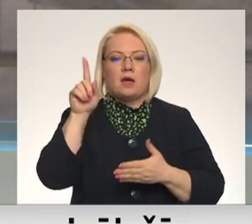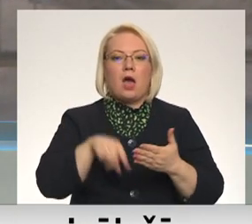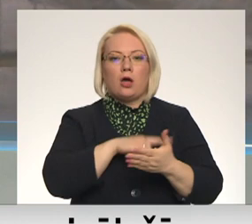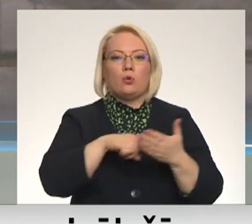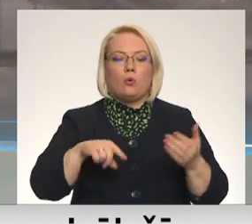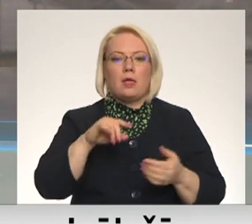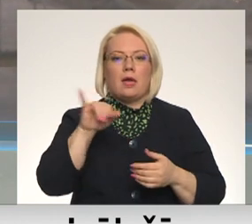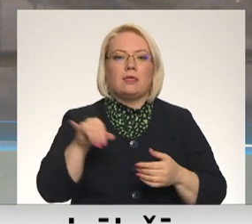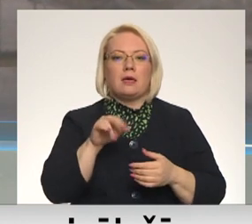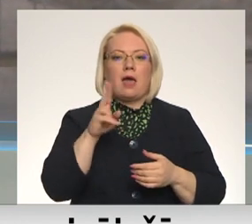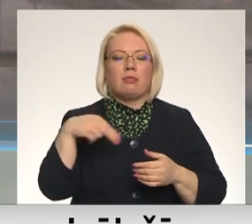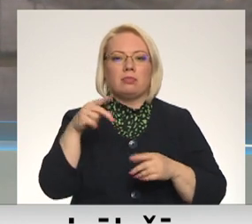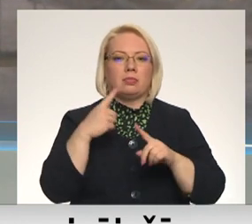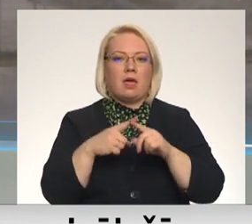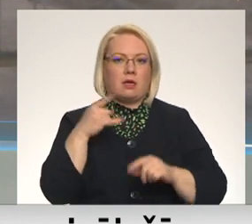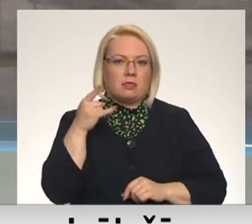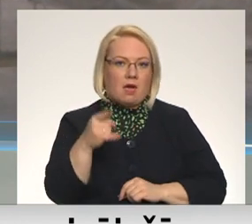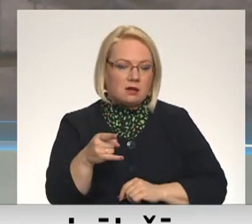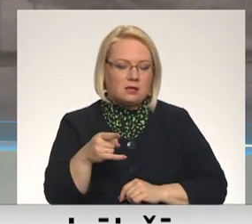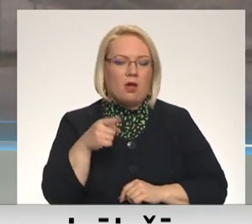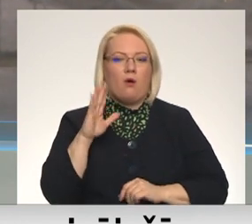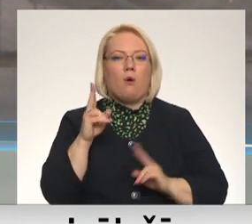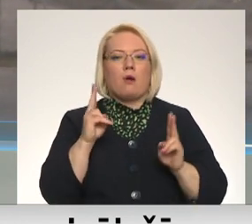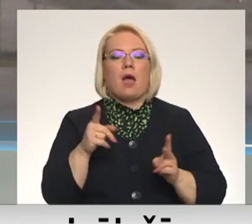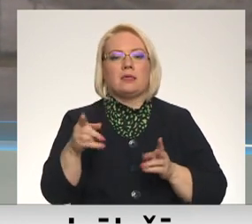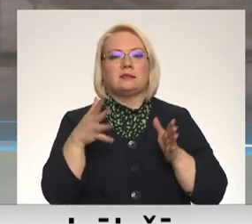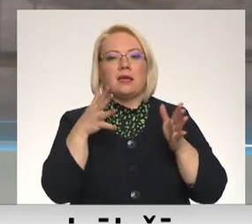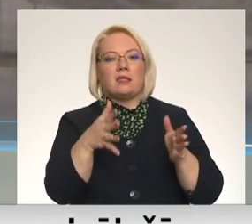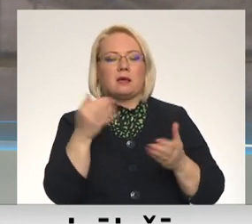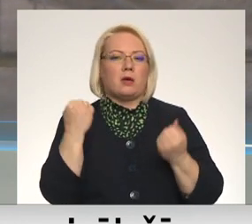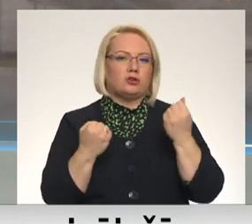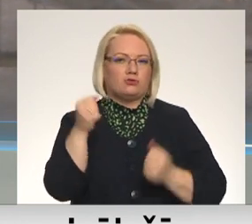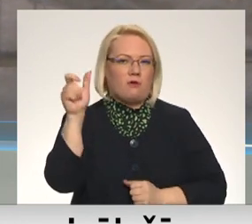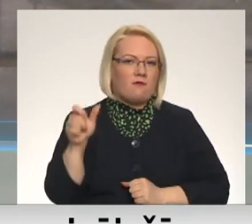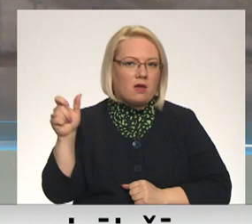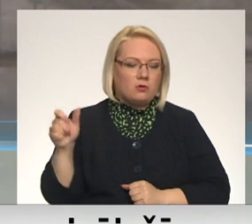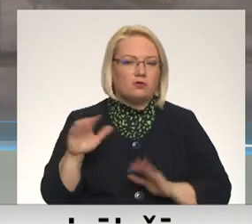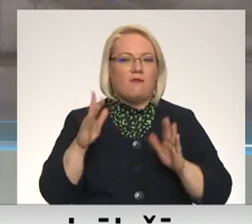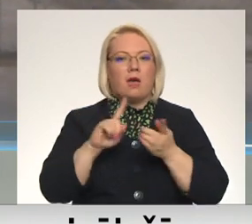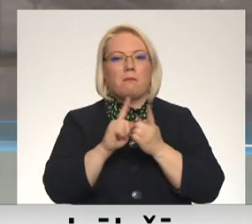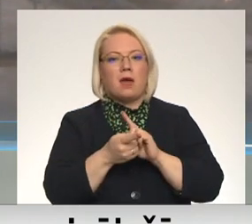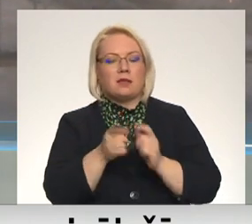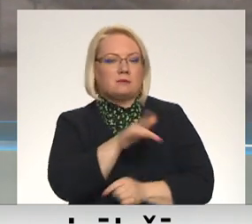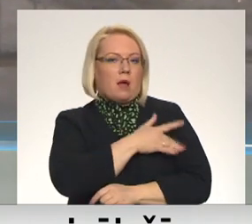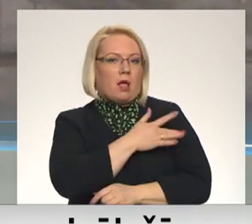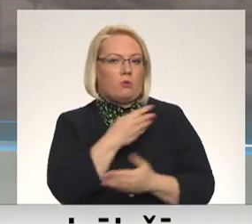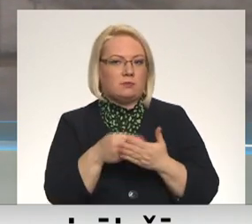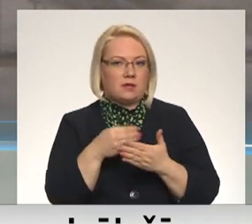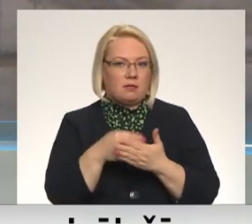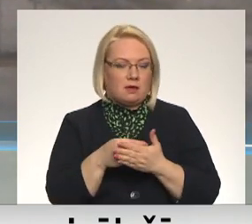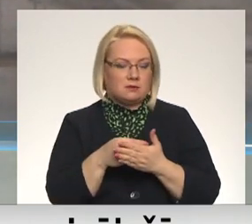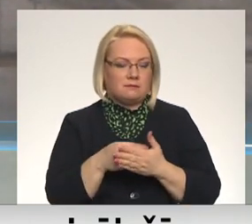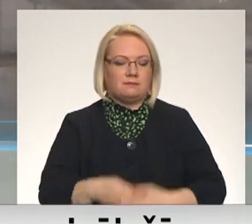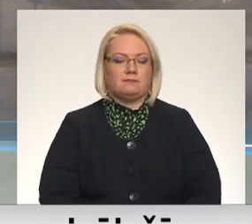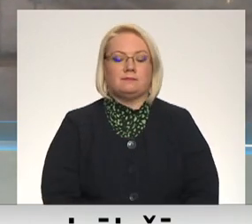Yandex taksi reģistrāciju. Vai un kā tas ietekmēs lielāko daļu auto vadītāju un vai mainīsies pakalpojuma cenas? Plašāk